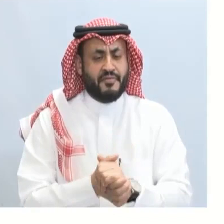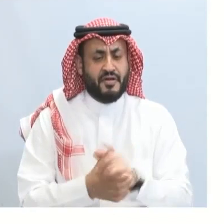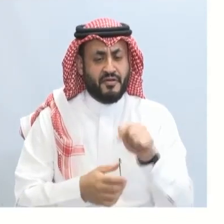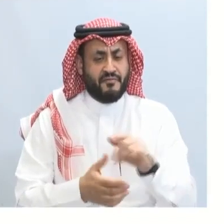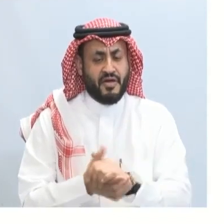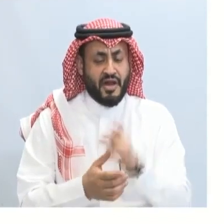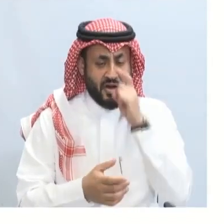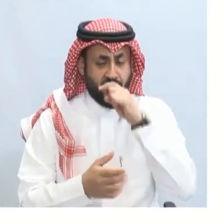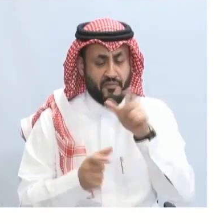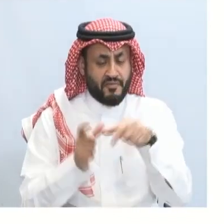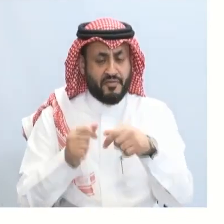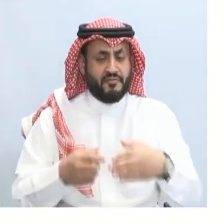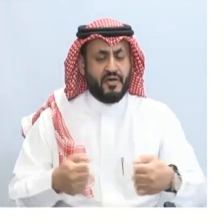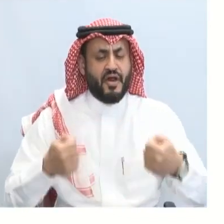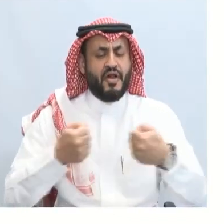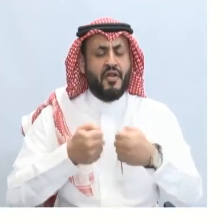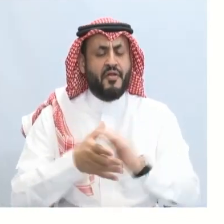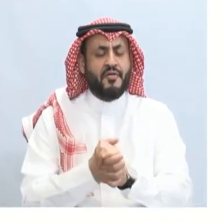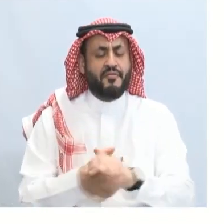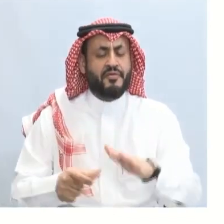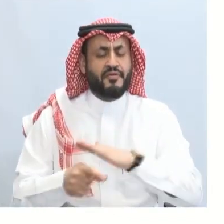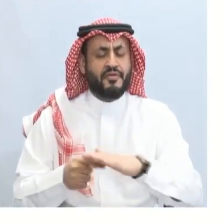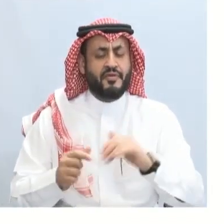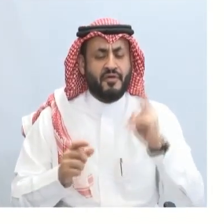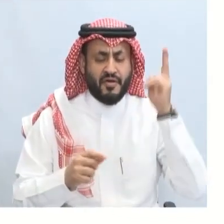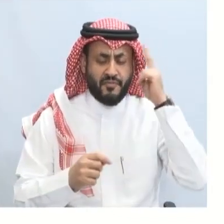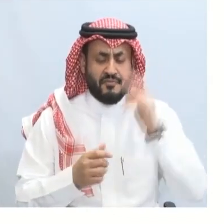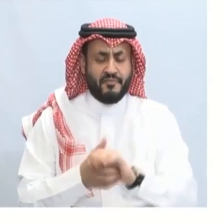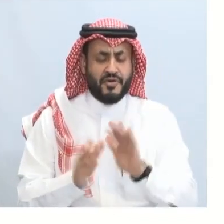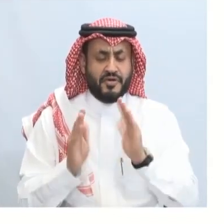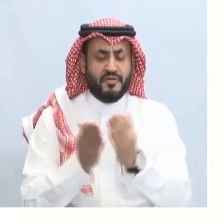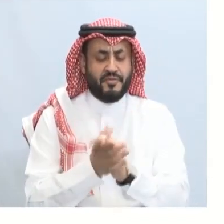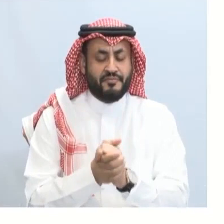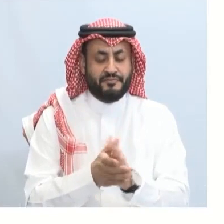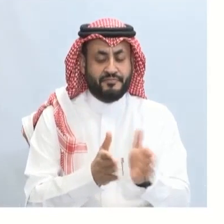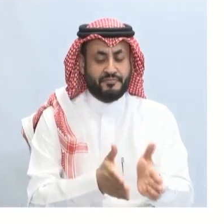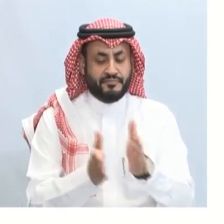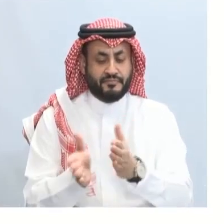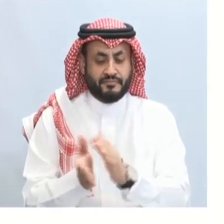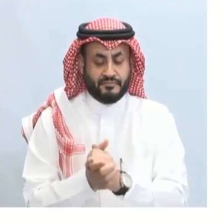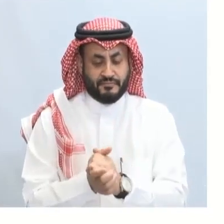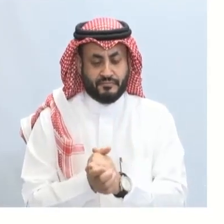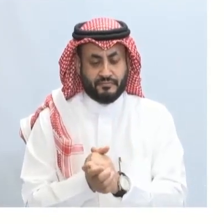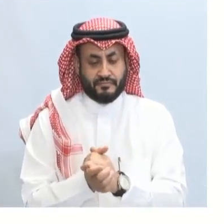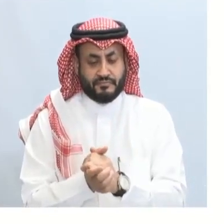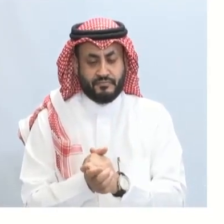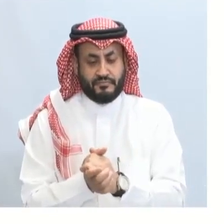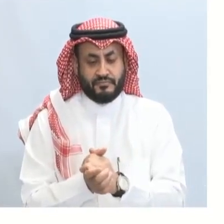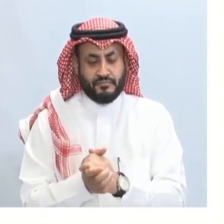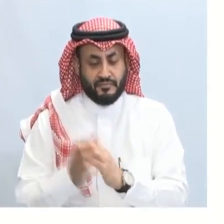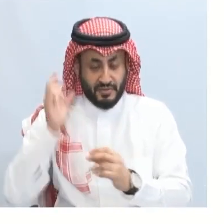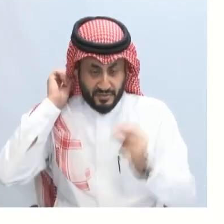المواطن اجا اجاه دولته ومجتمعه ننتقل الان ايضا تعرفنا في درسنا